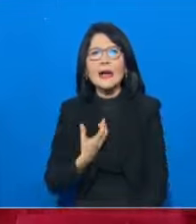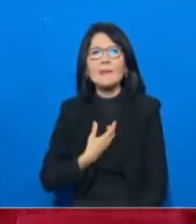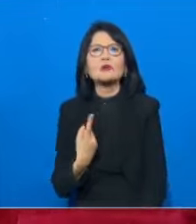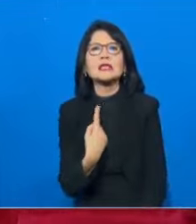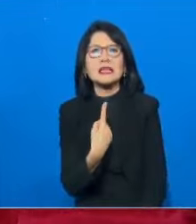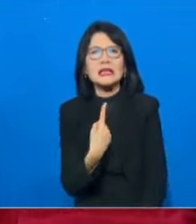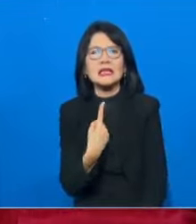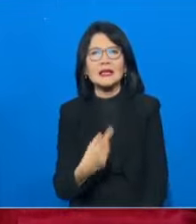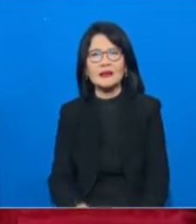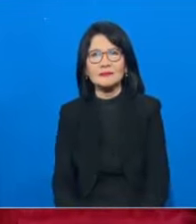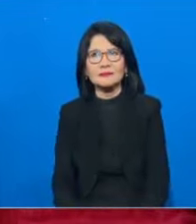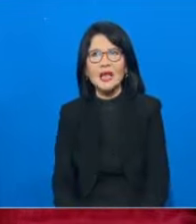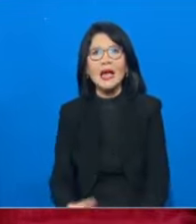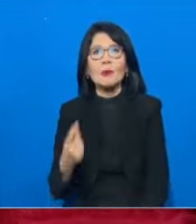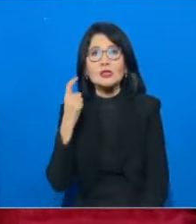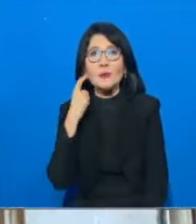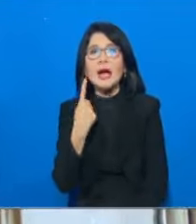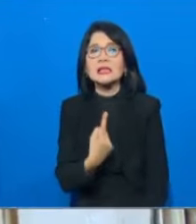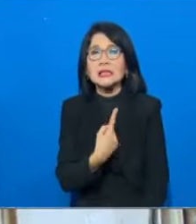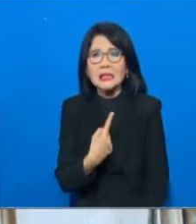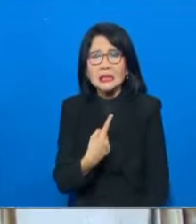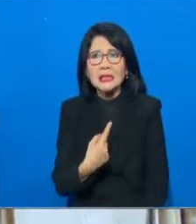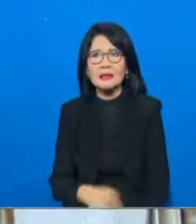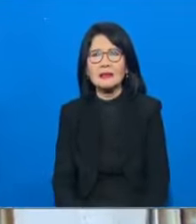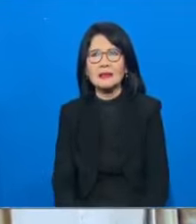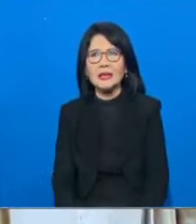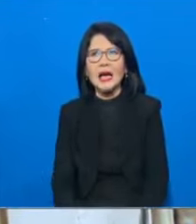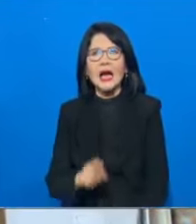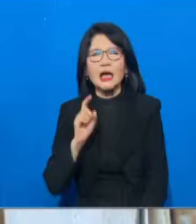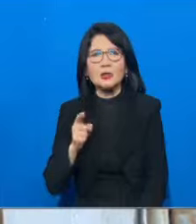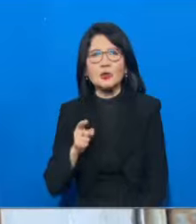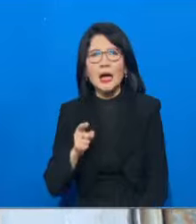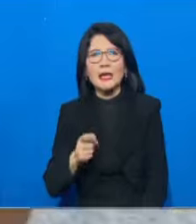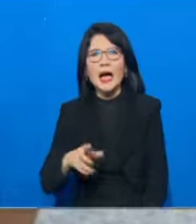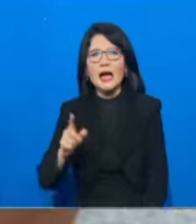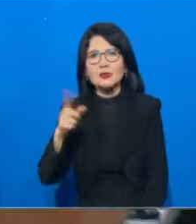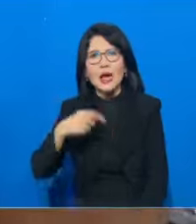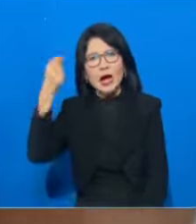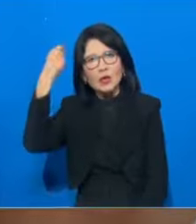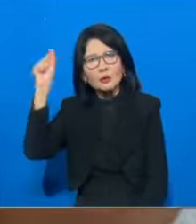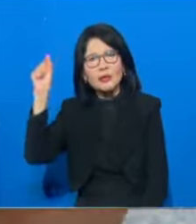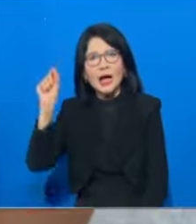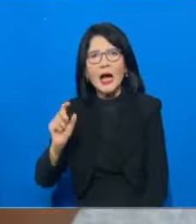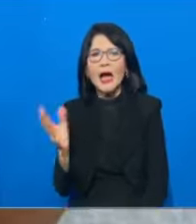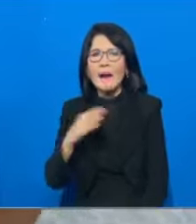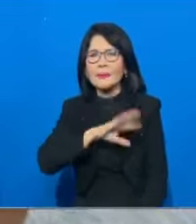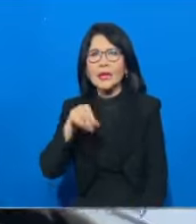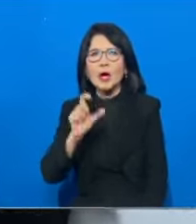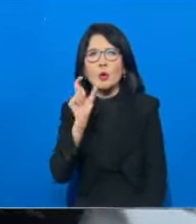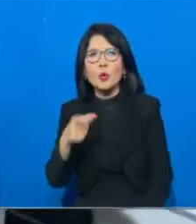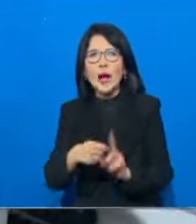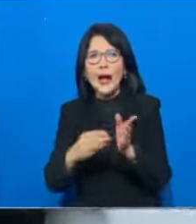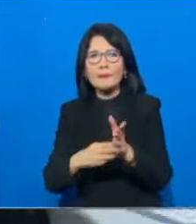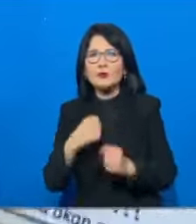nah ketika mencoba Mandiri itu kan ketika habis dari kuliah pindah ke UKM pindah ke e